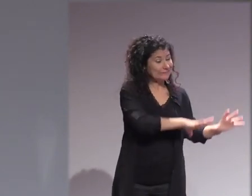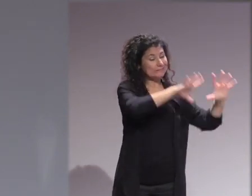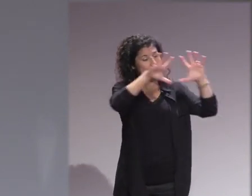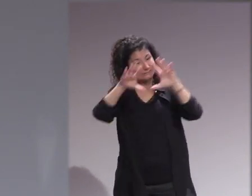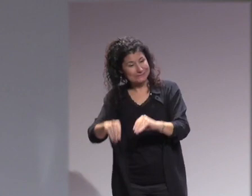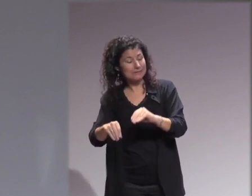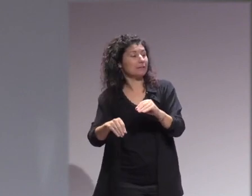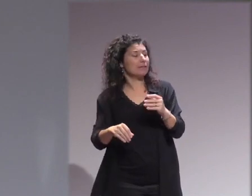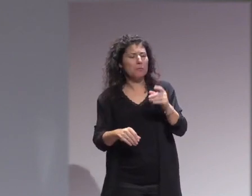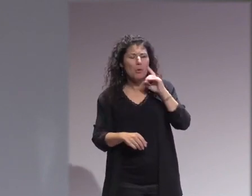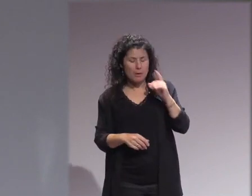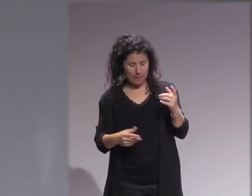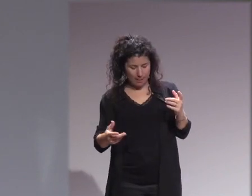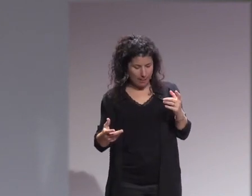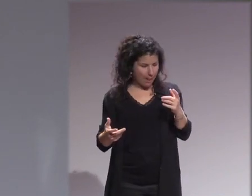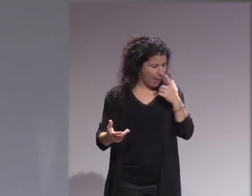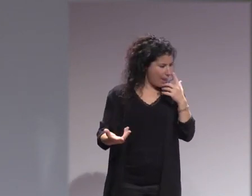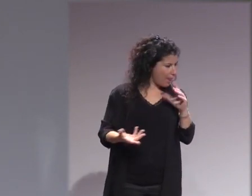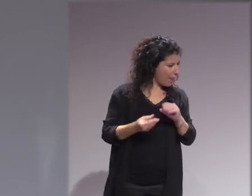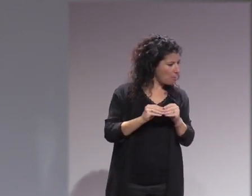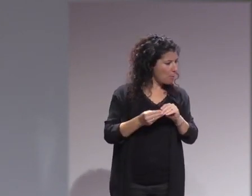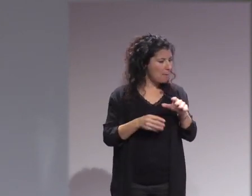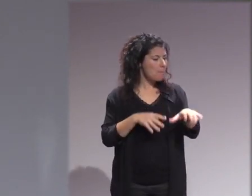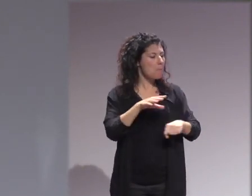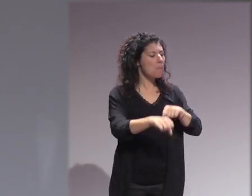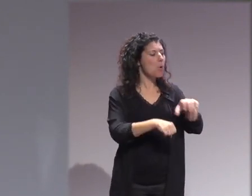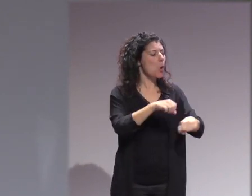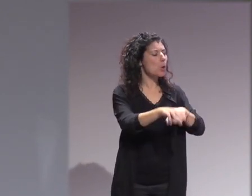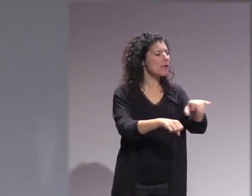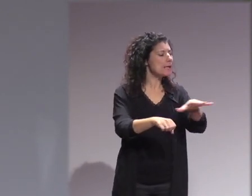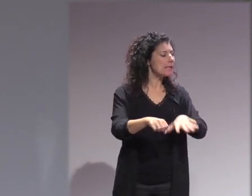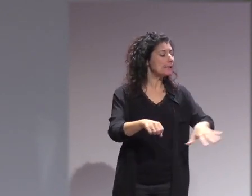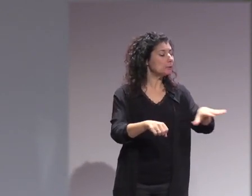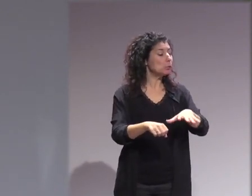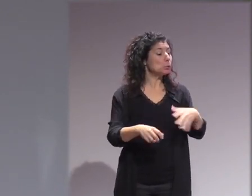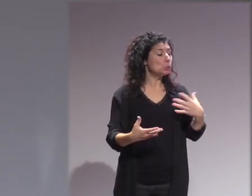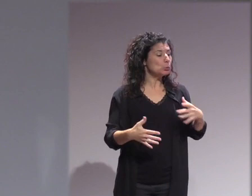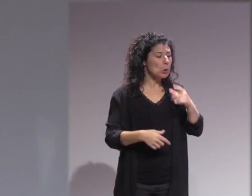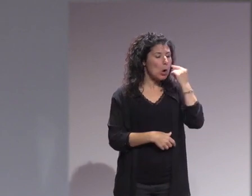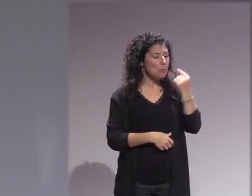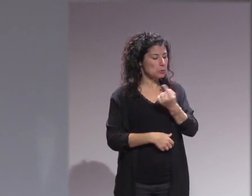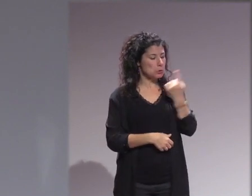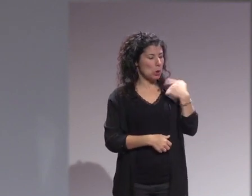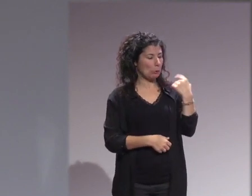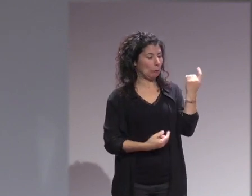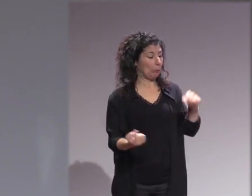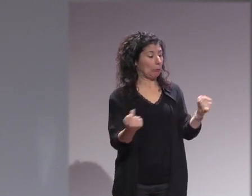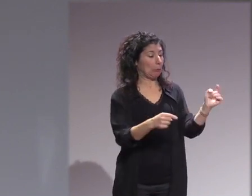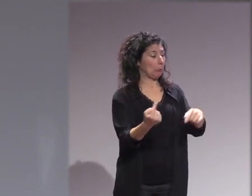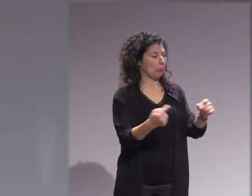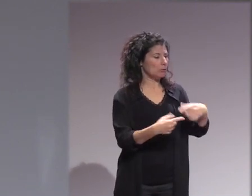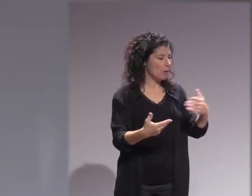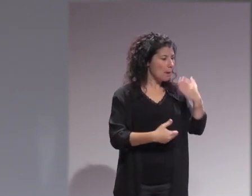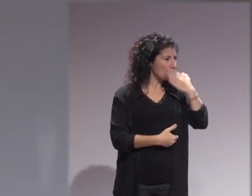raciale? On a un problème, puisque les colonies françaises ne sont pas des colonies de peuplement, donc sont majoritairement des hommes seuls qui y vont, et donc très rapidement, la population